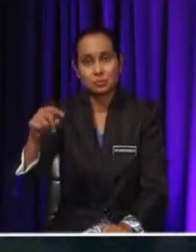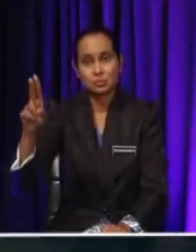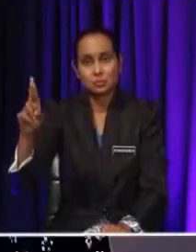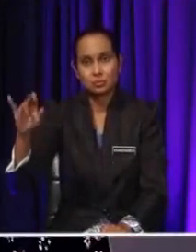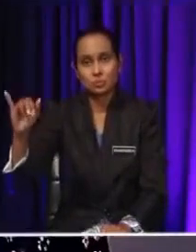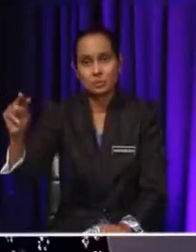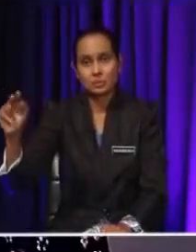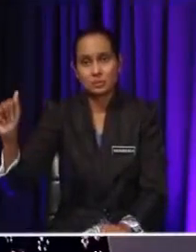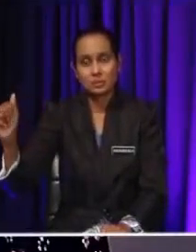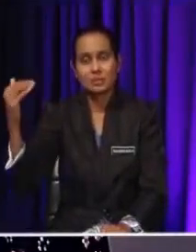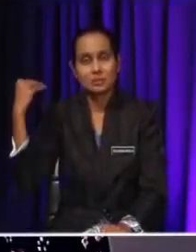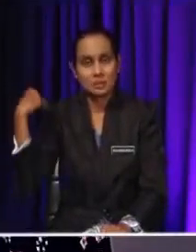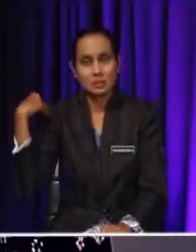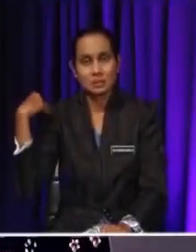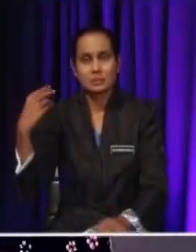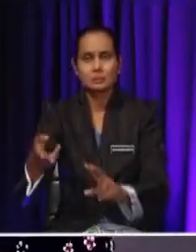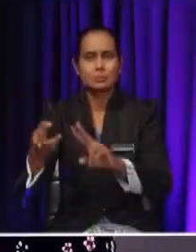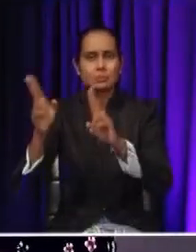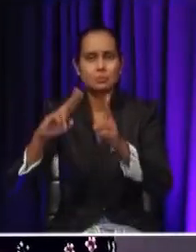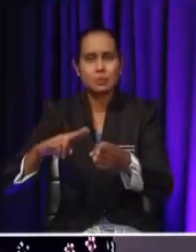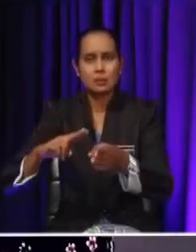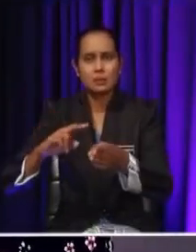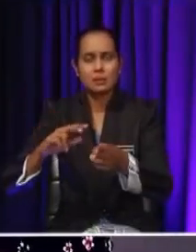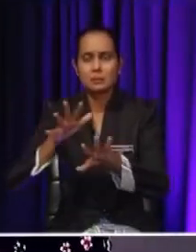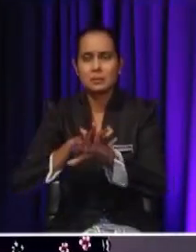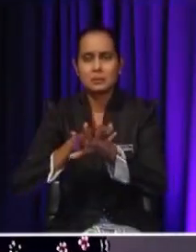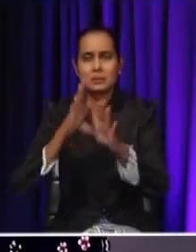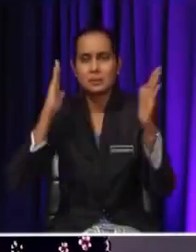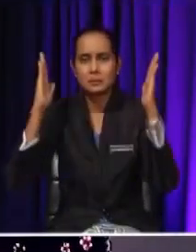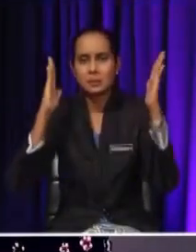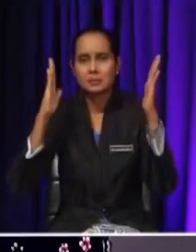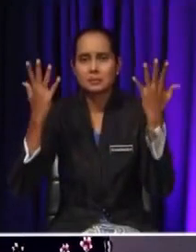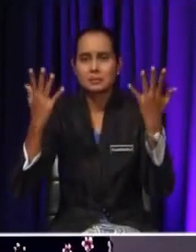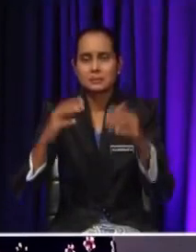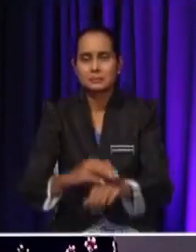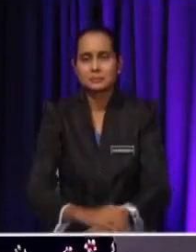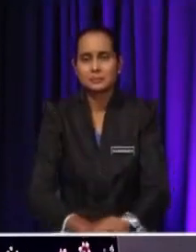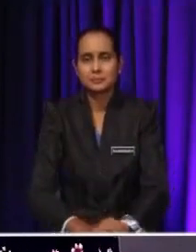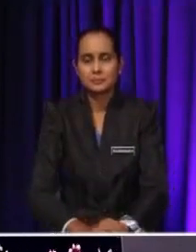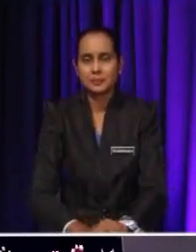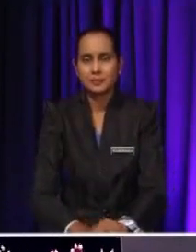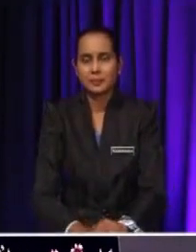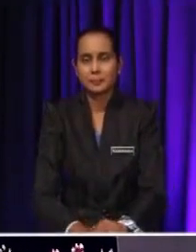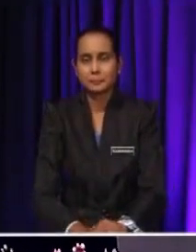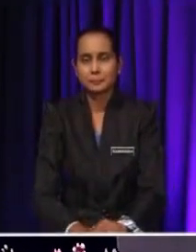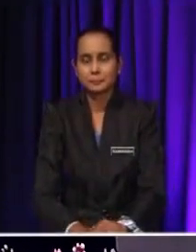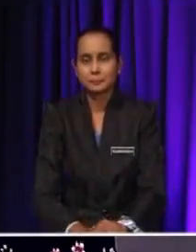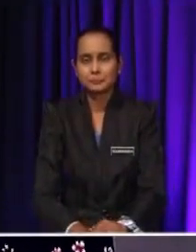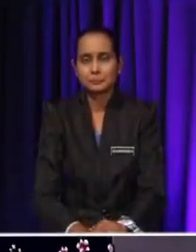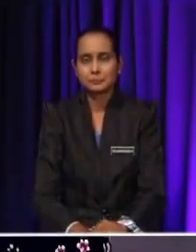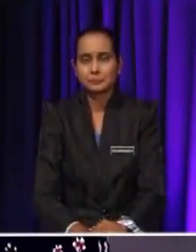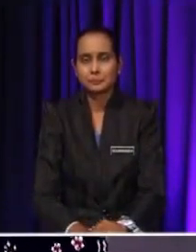diterjemahkan dalam berbagai bahasa yaitu Spanyol Rusia Prancis dan bahasa Inggris Hebat